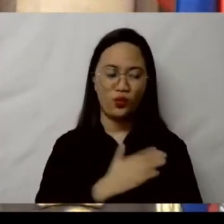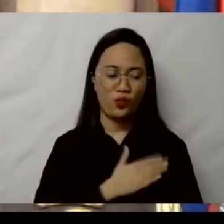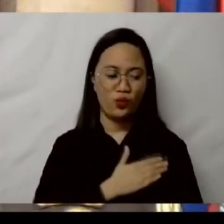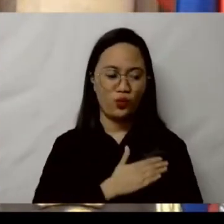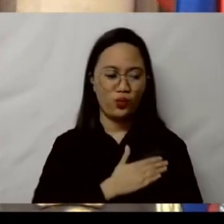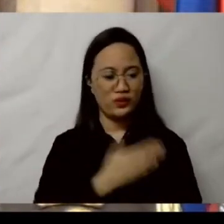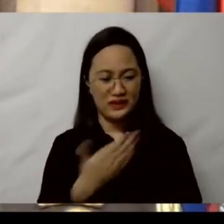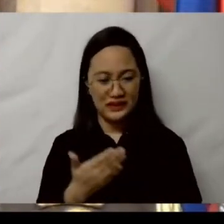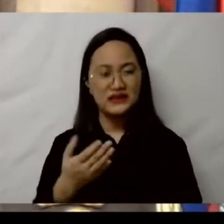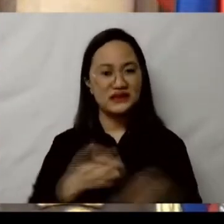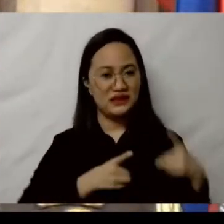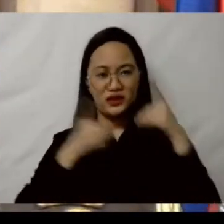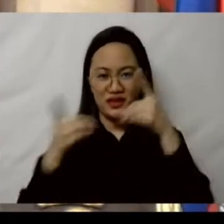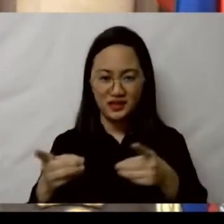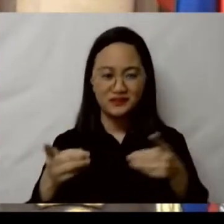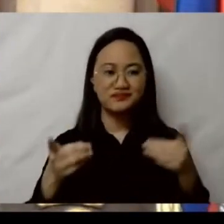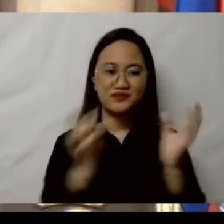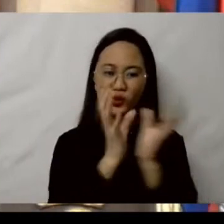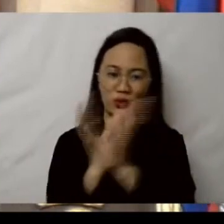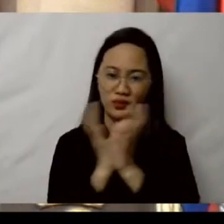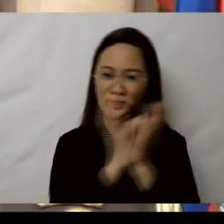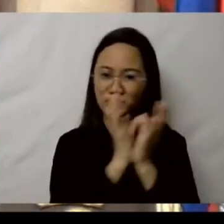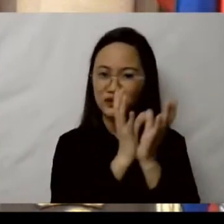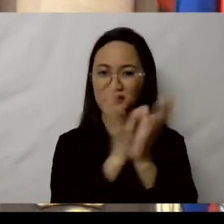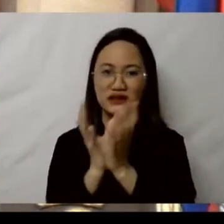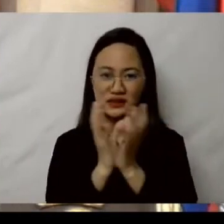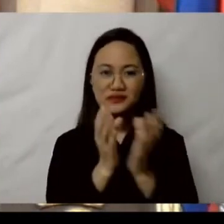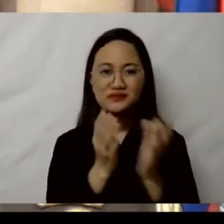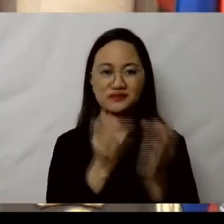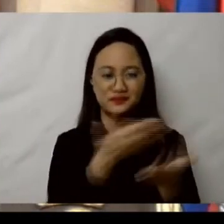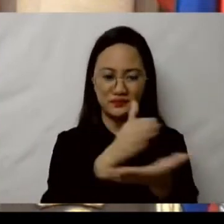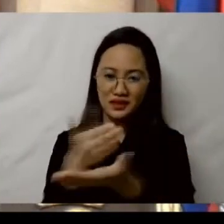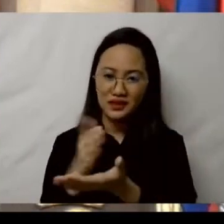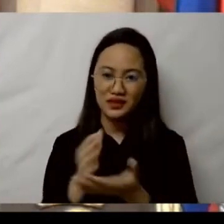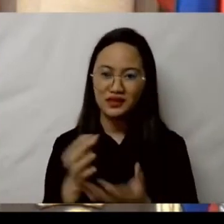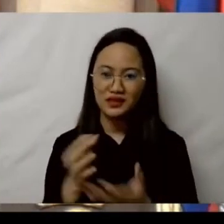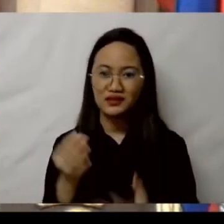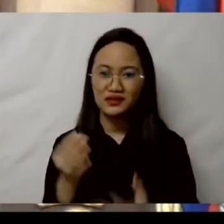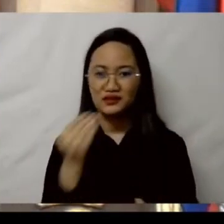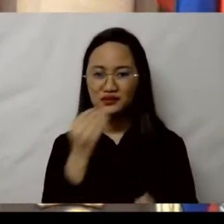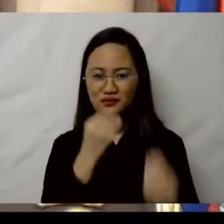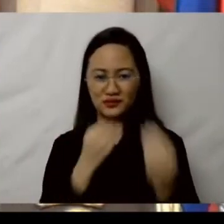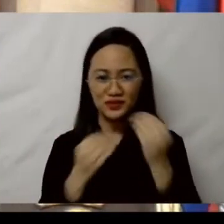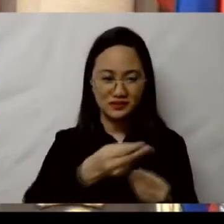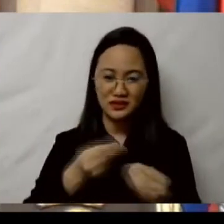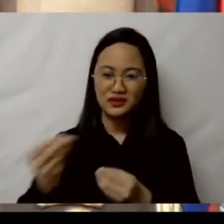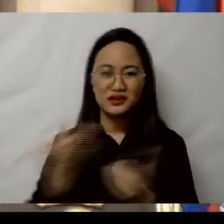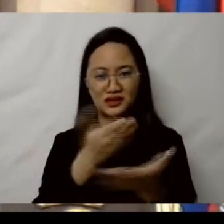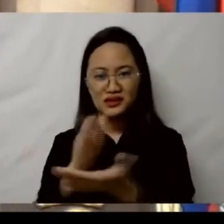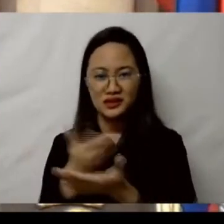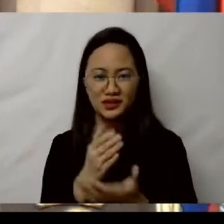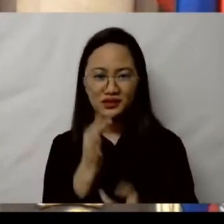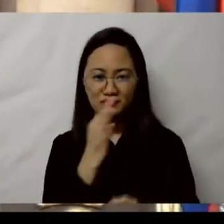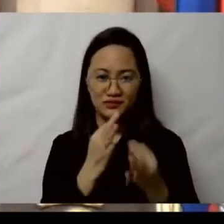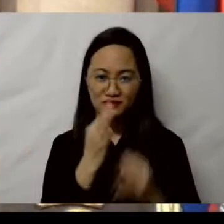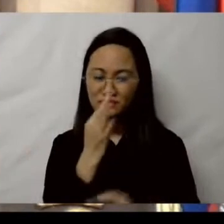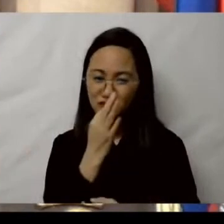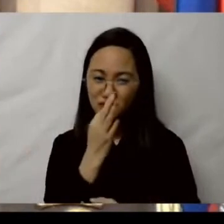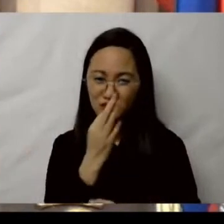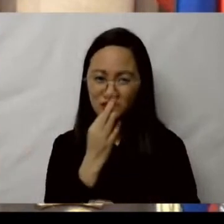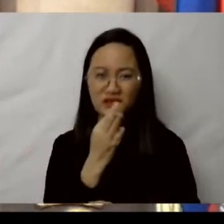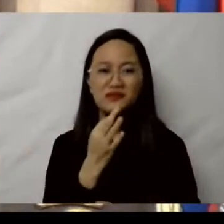to lend a helping hand, magbigay ng pagkain sa mga nagugutom. Magiging anghel tayo na ipapadala ng Diyos tulad ng